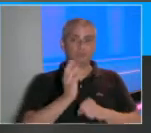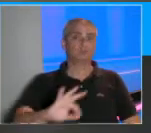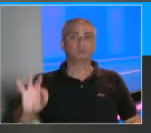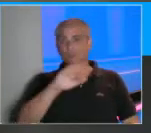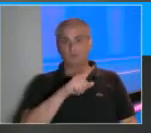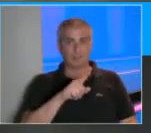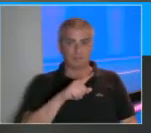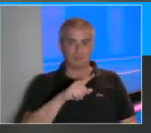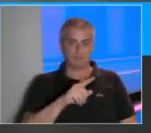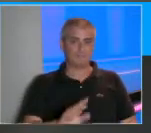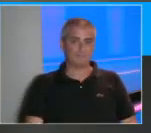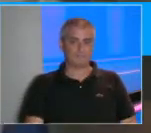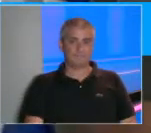יש...